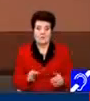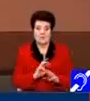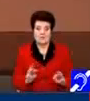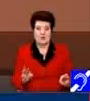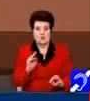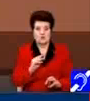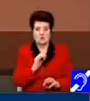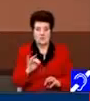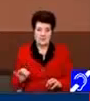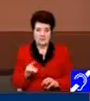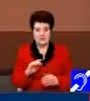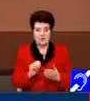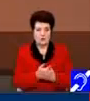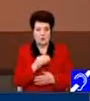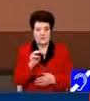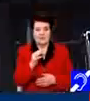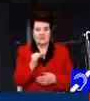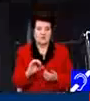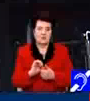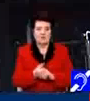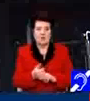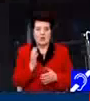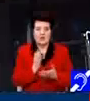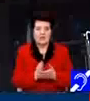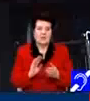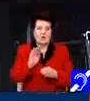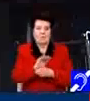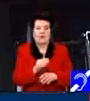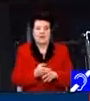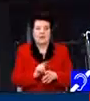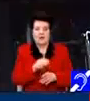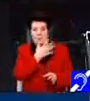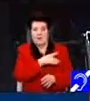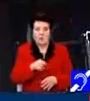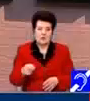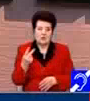Ministerul Justiției schițează o nouă strategie de reformare care vine în completarea celei eșuate în perioada